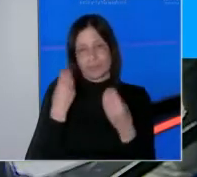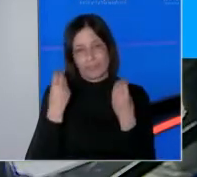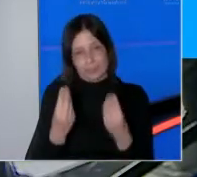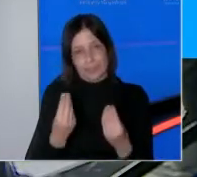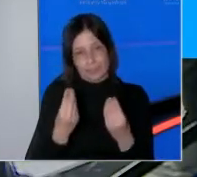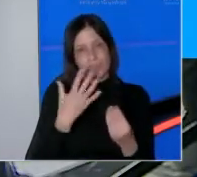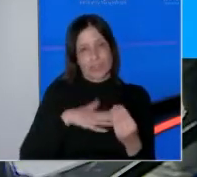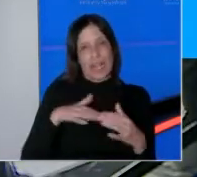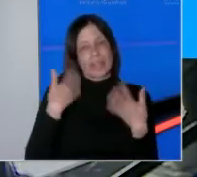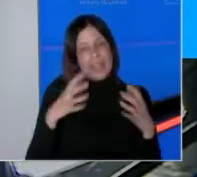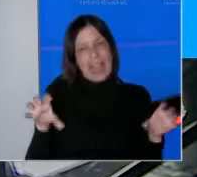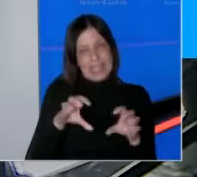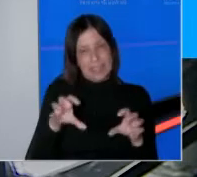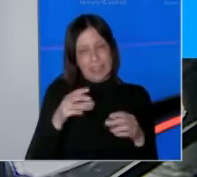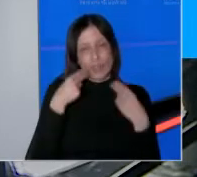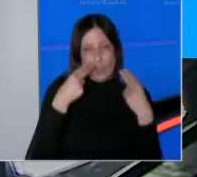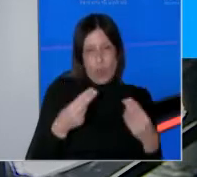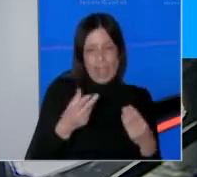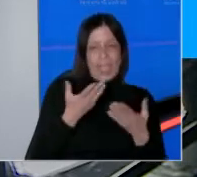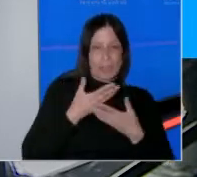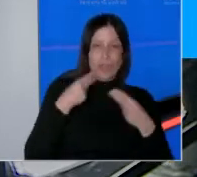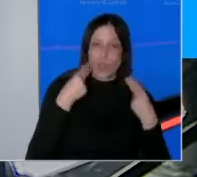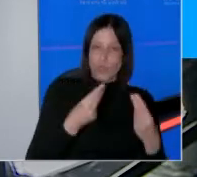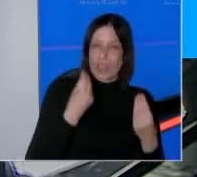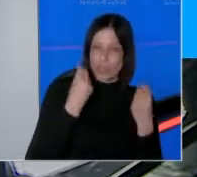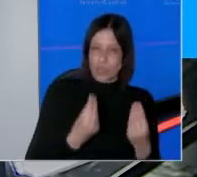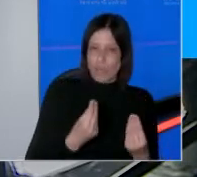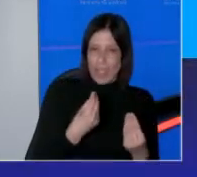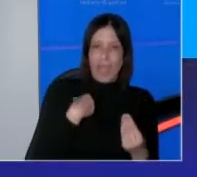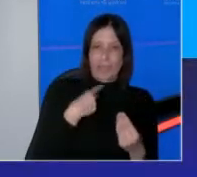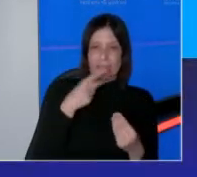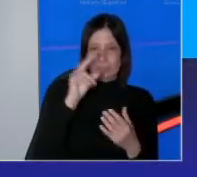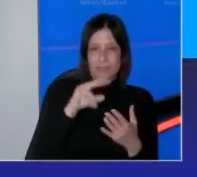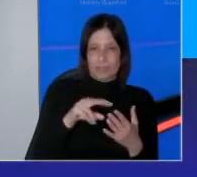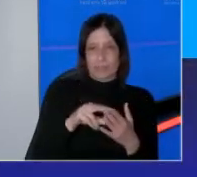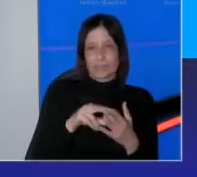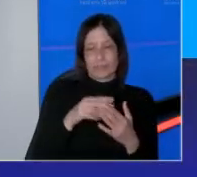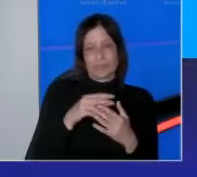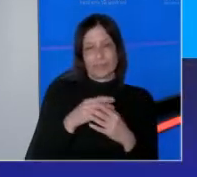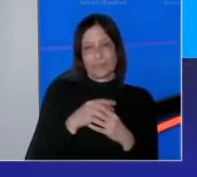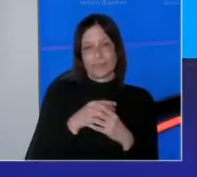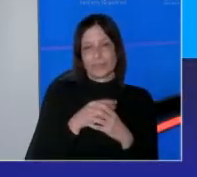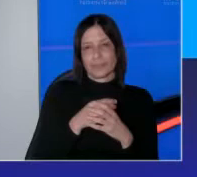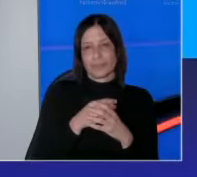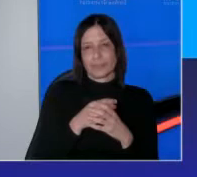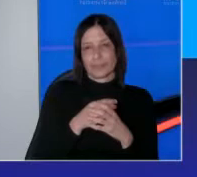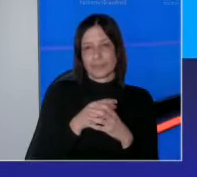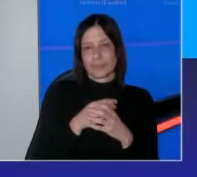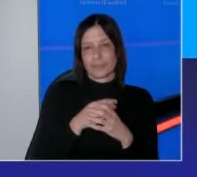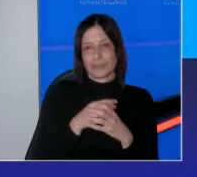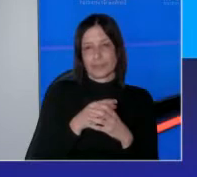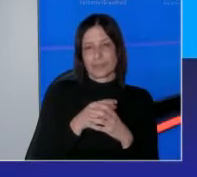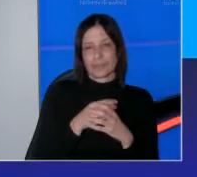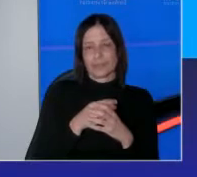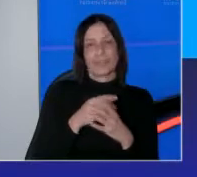שנייה, אני רוצה לתת לך להתעצבן על התגובה, כי קיבלנו תגובה מאוד טובה, אני אקריב איתך משפט אחרון, תעלו בבקשה את התגובה. כמובן, משכן